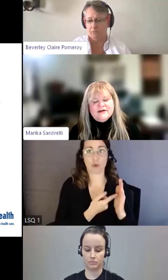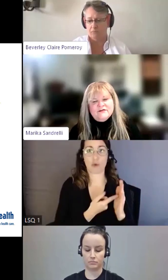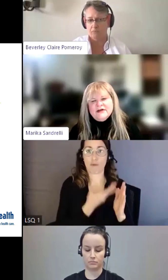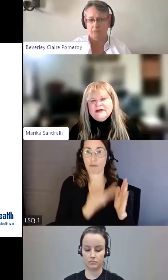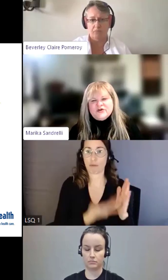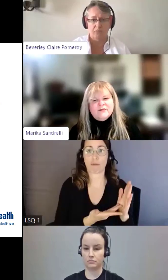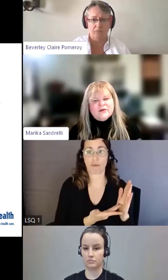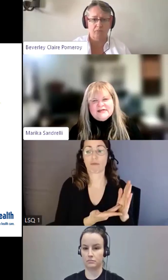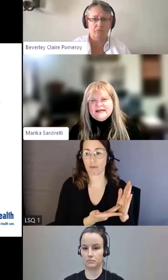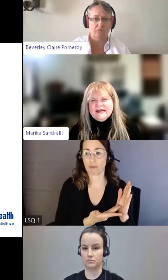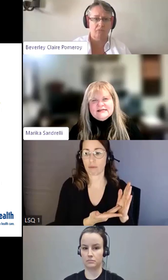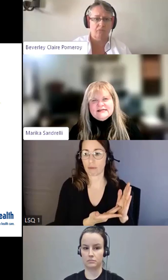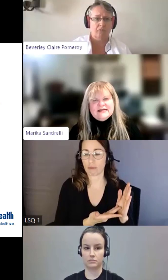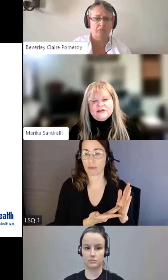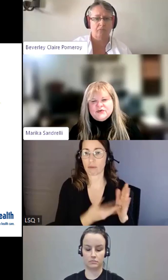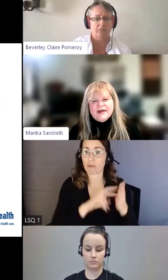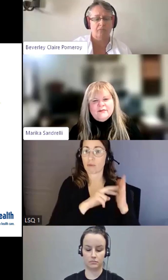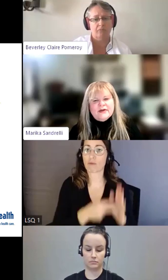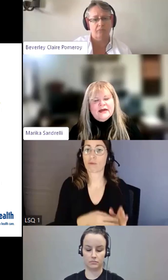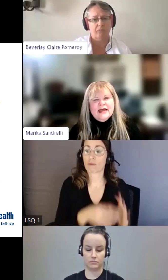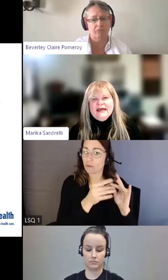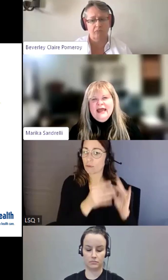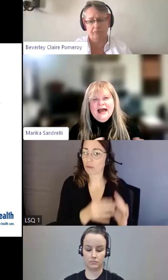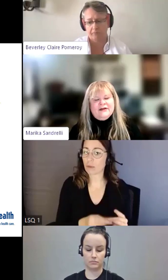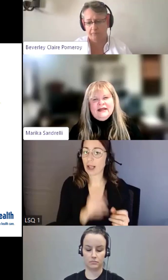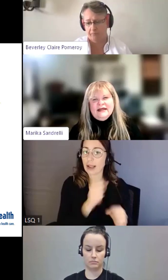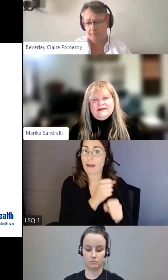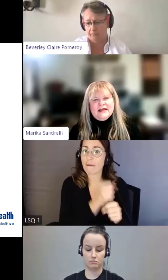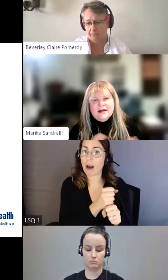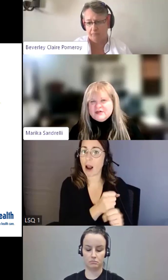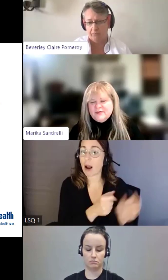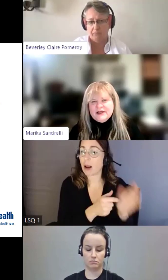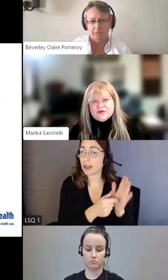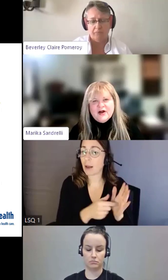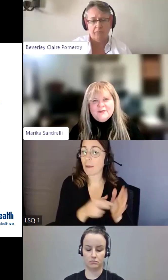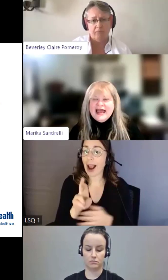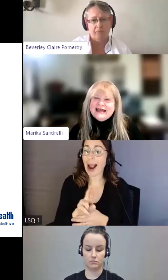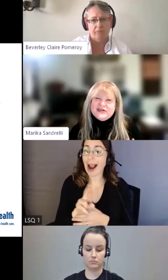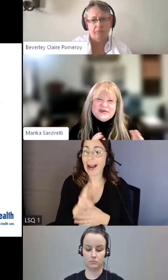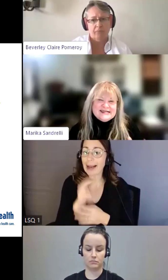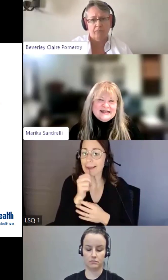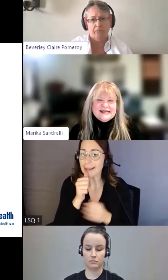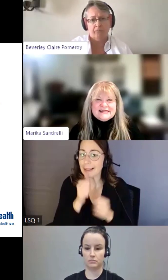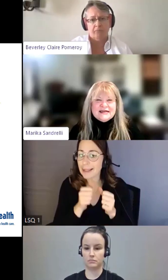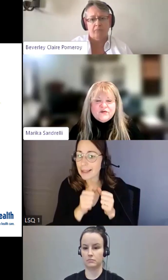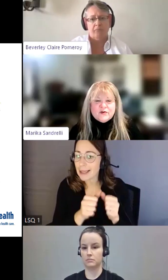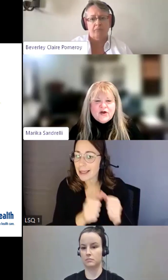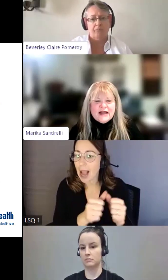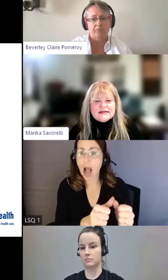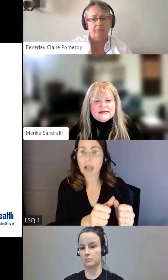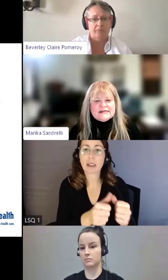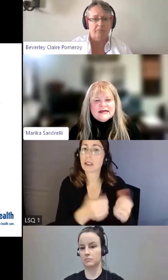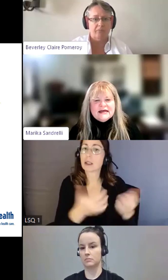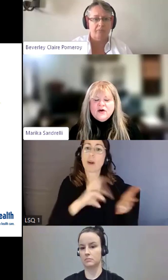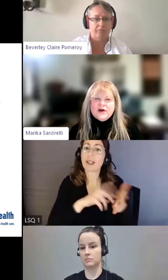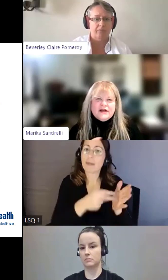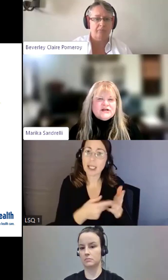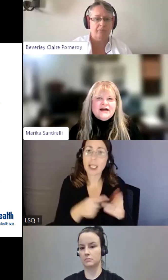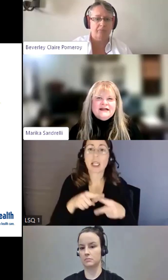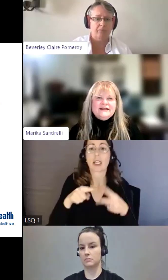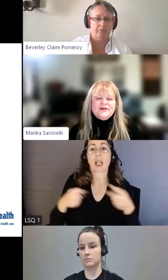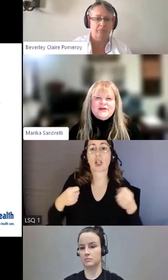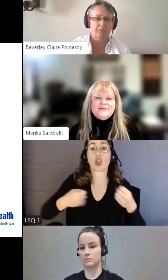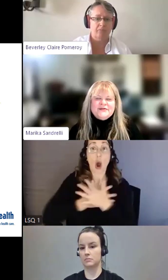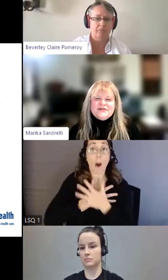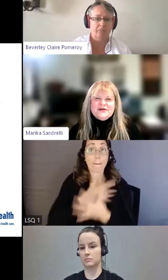la résilience, qu'est-ce que le traumatisme et aussi comment peut-on mettre en œuvre cette pratique éclairée basée sur le